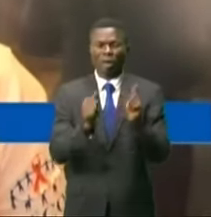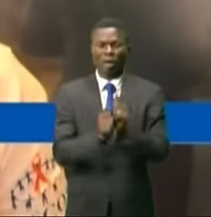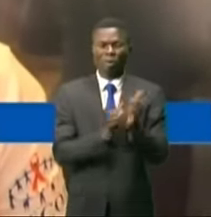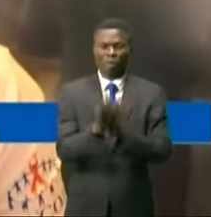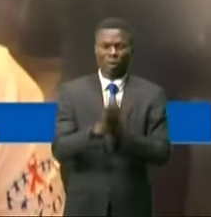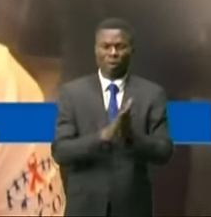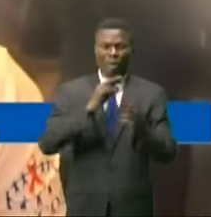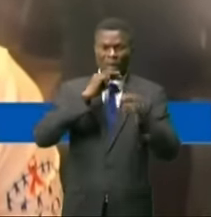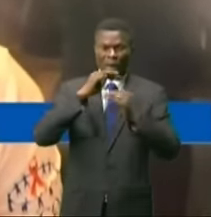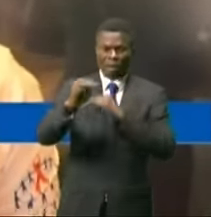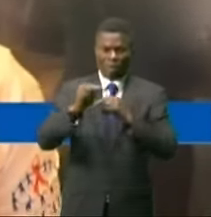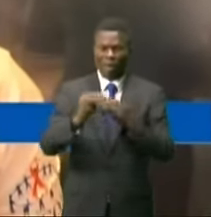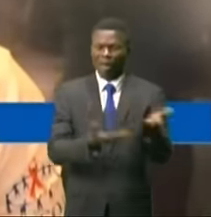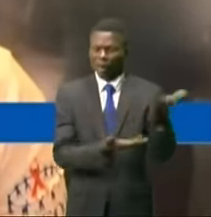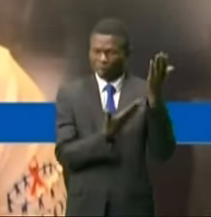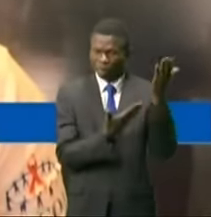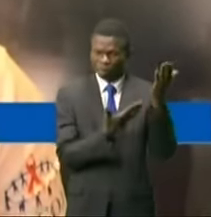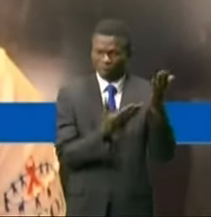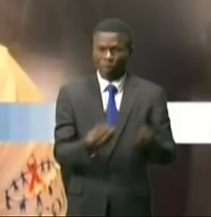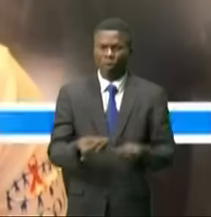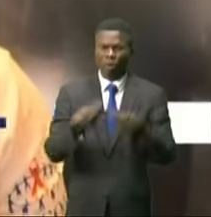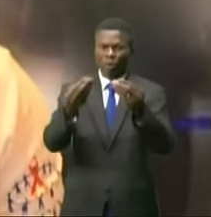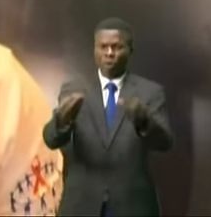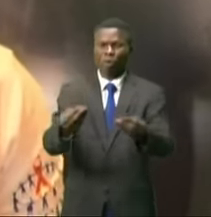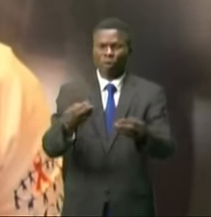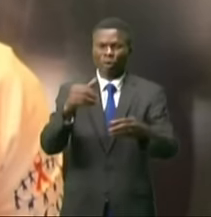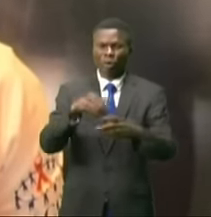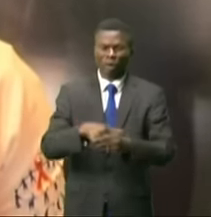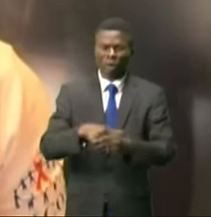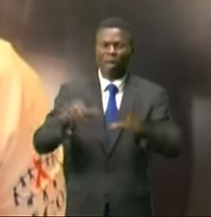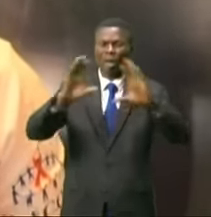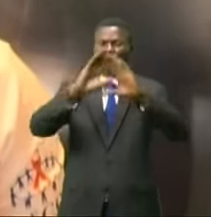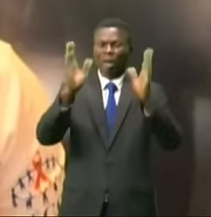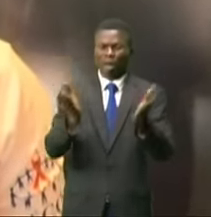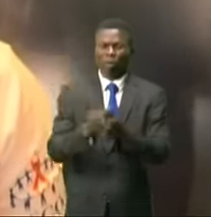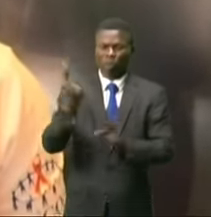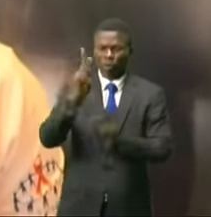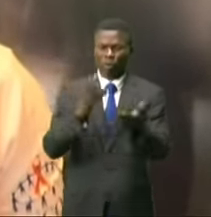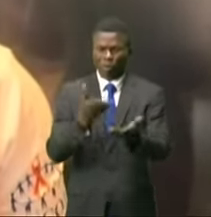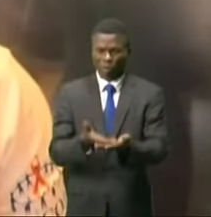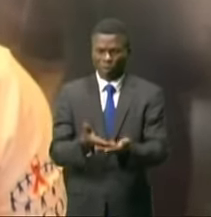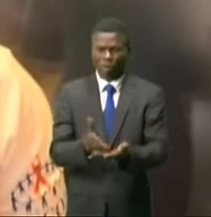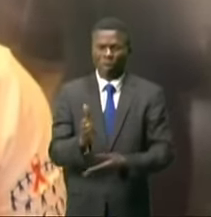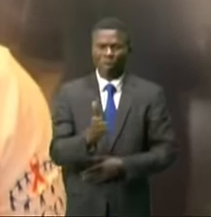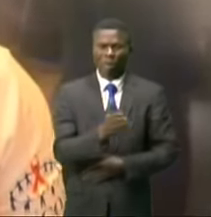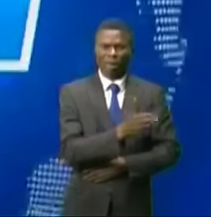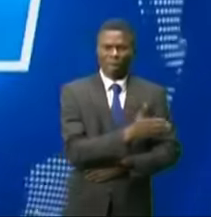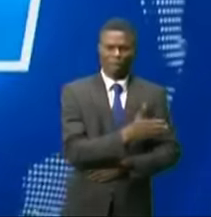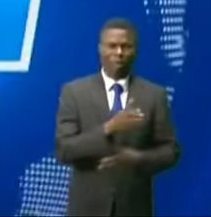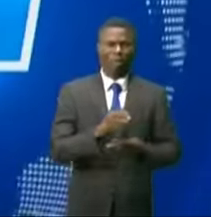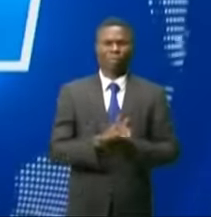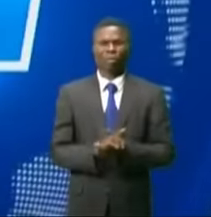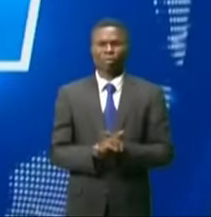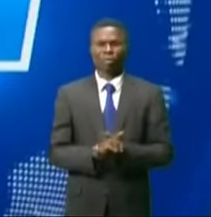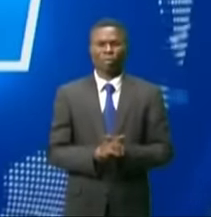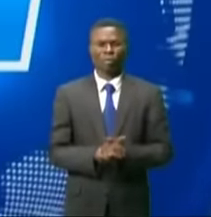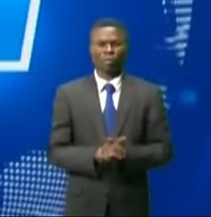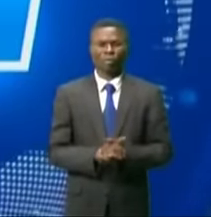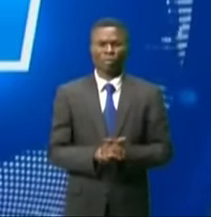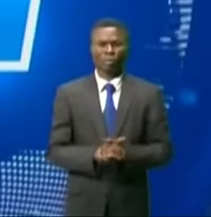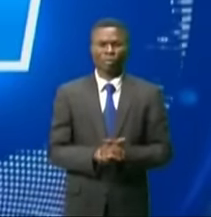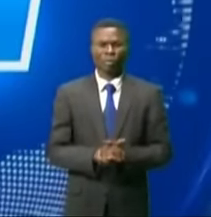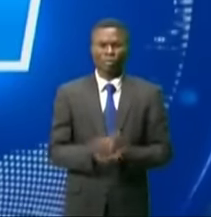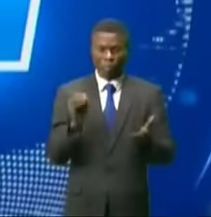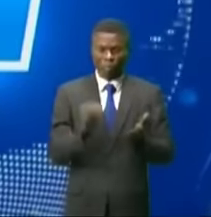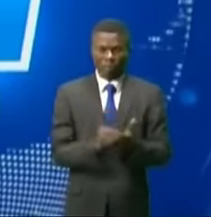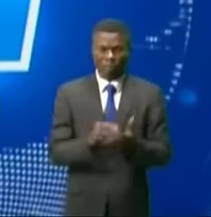les messages clés donnés au niveau de la communauté par rapport au paludisme.